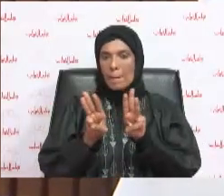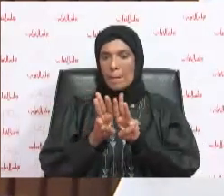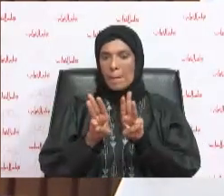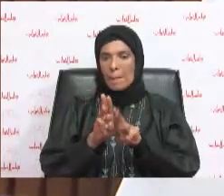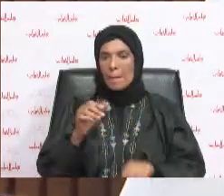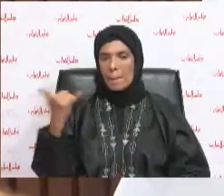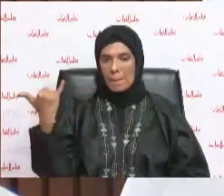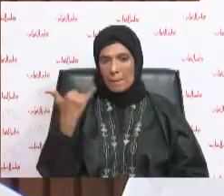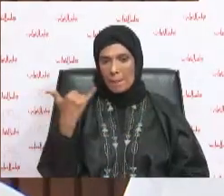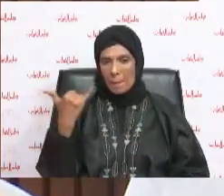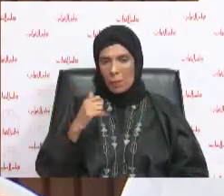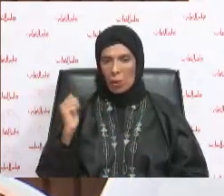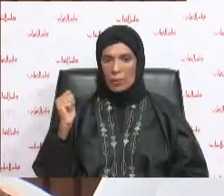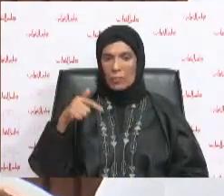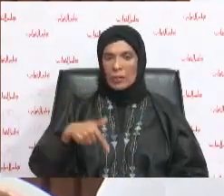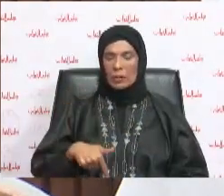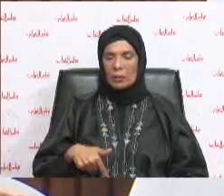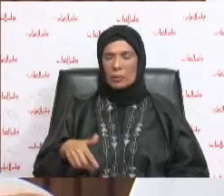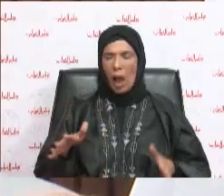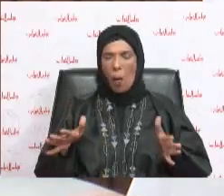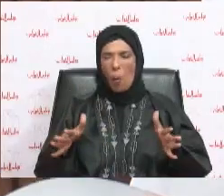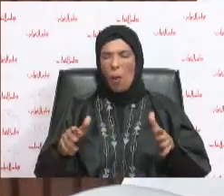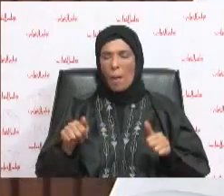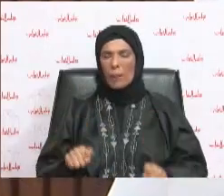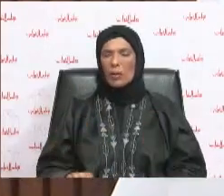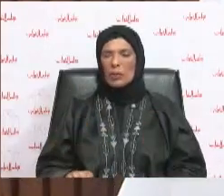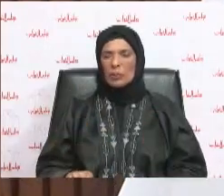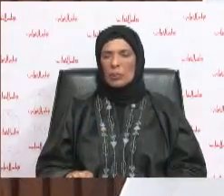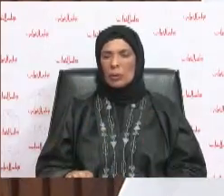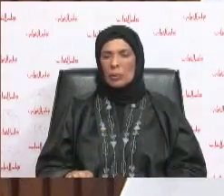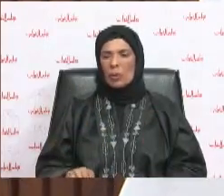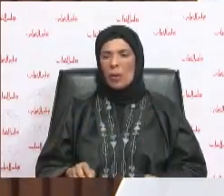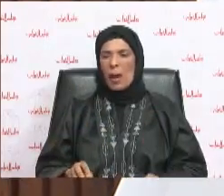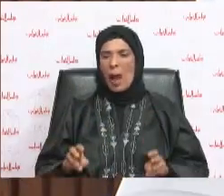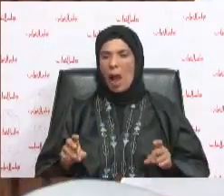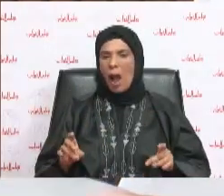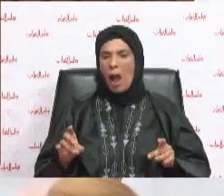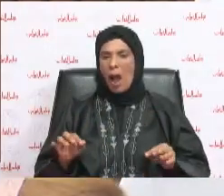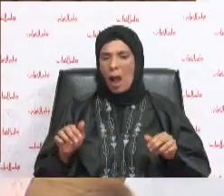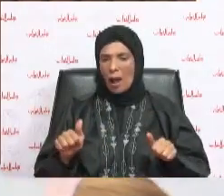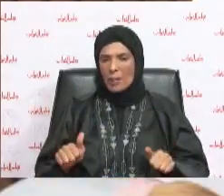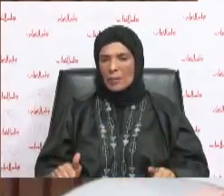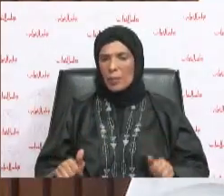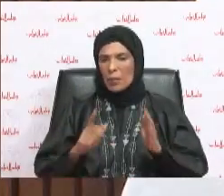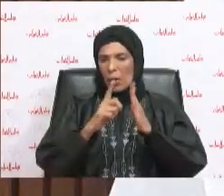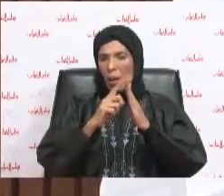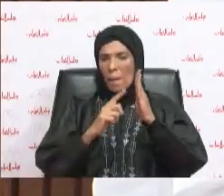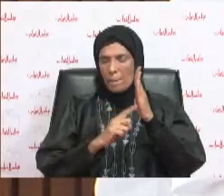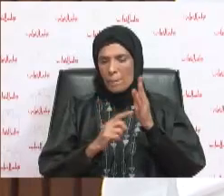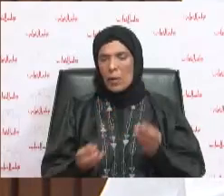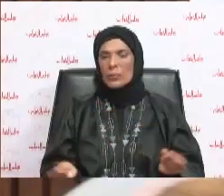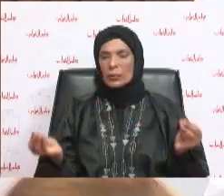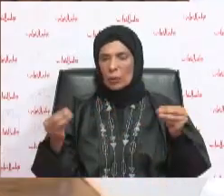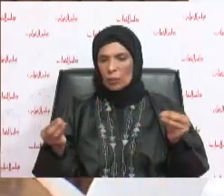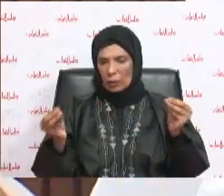كبيرة من المواطنين في البحرين، وهناك تخوف حقيقي لدى العدد من النشطاء والإعلاميين من هذا القانون، فيحتاج إلى مزيد